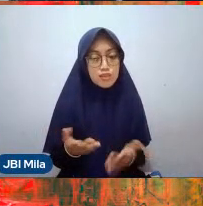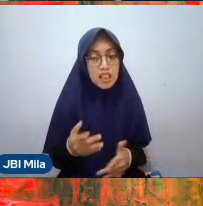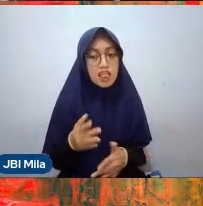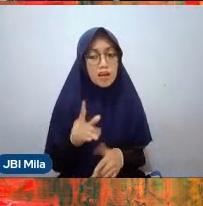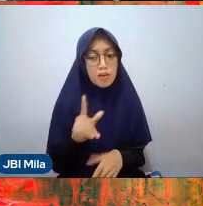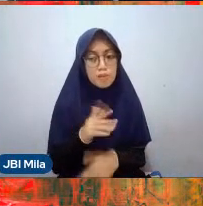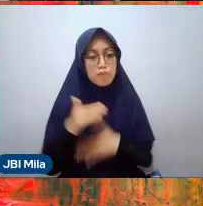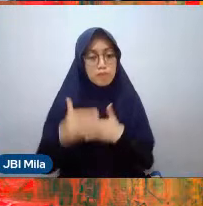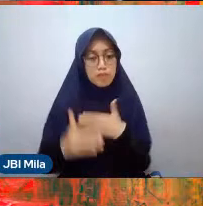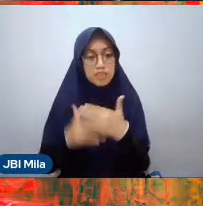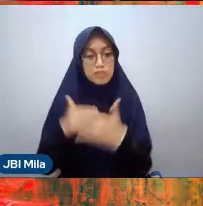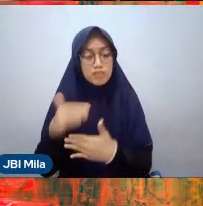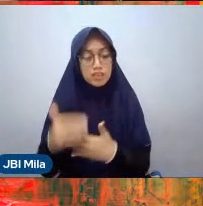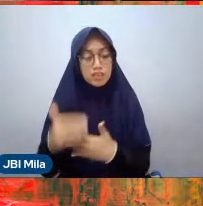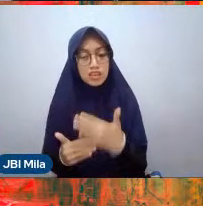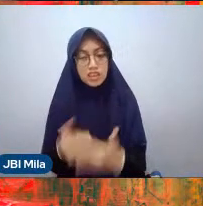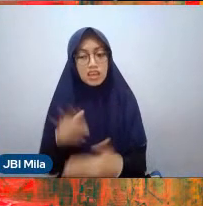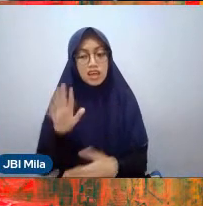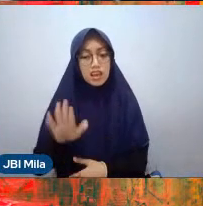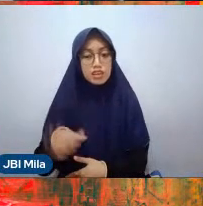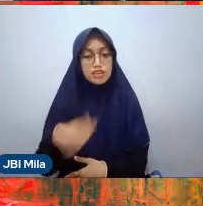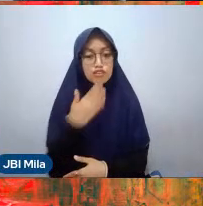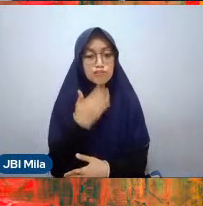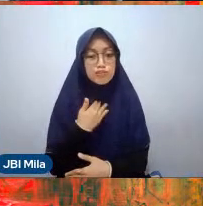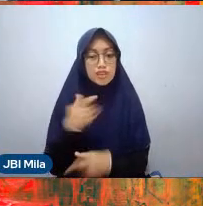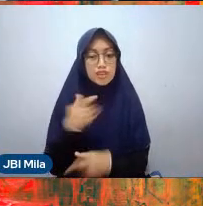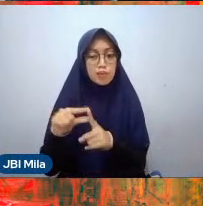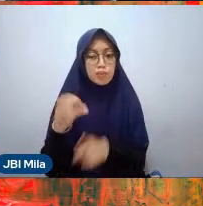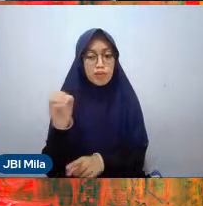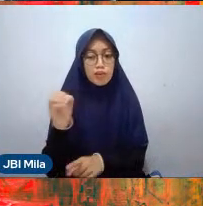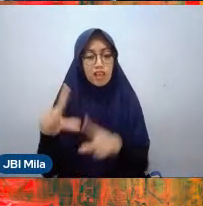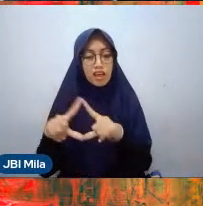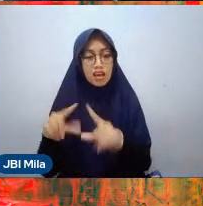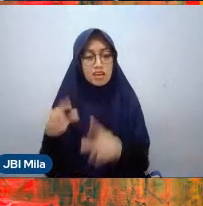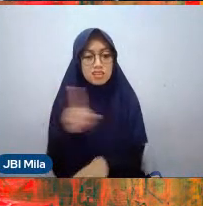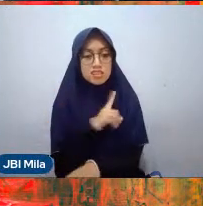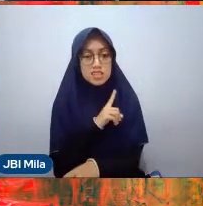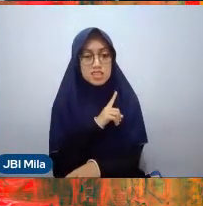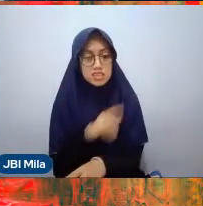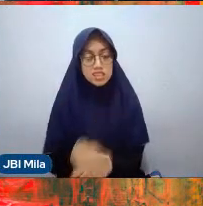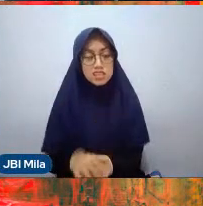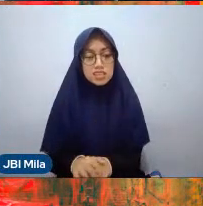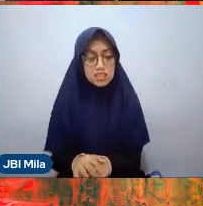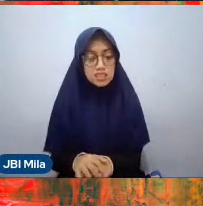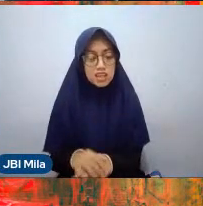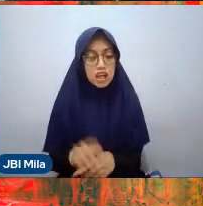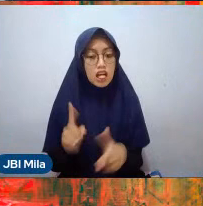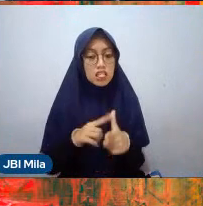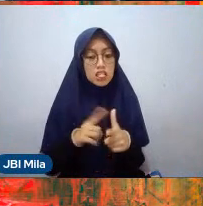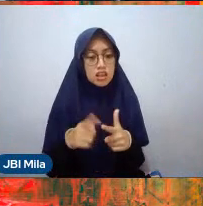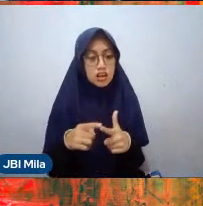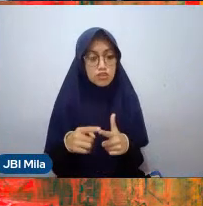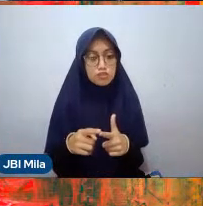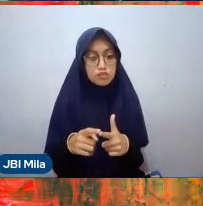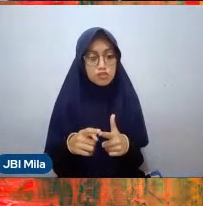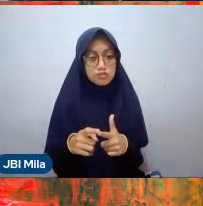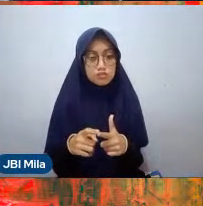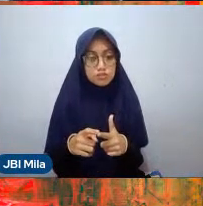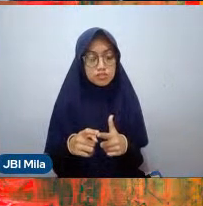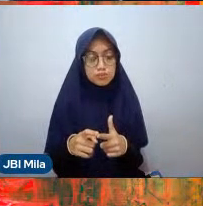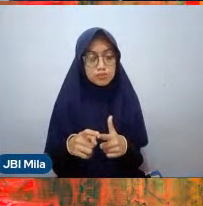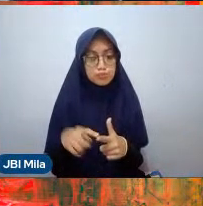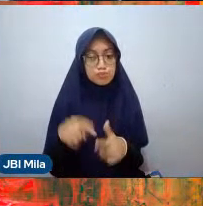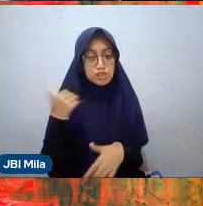punya pola nih. Dia akan kenal dengan apa namanya dengan perasaan dia. Atau yang belum bisa nulis bisa dengan